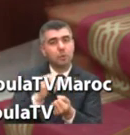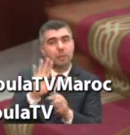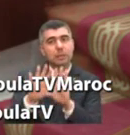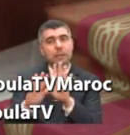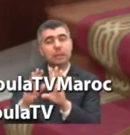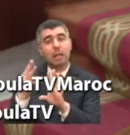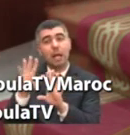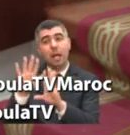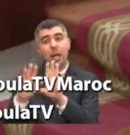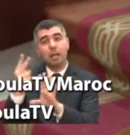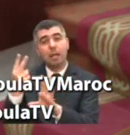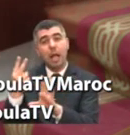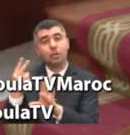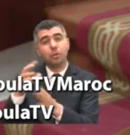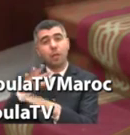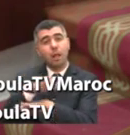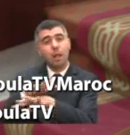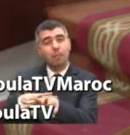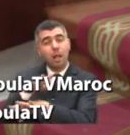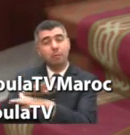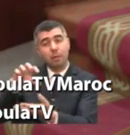13 إقليماً وعملاً التي